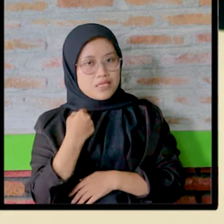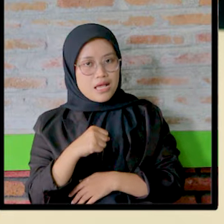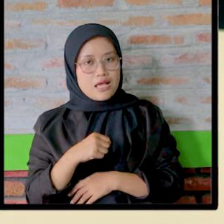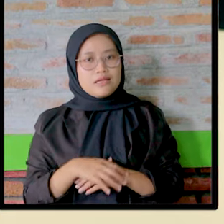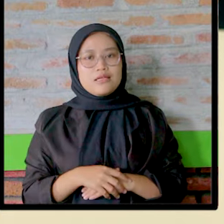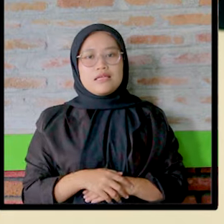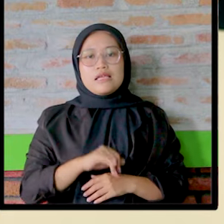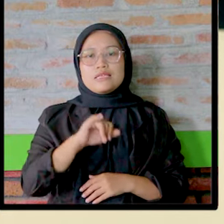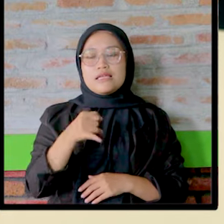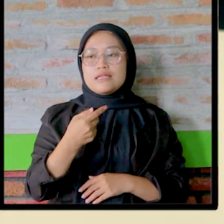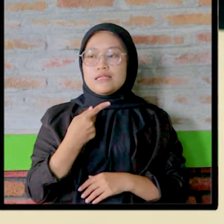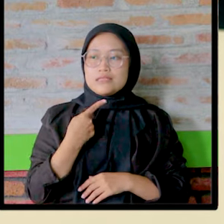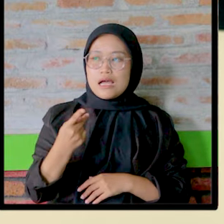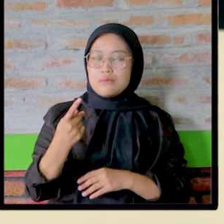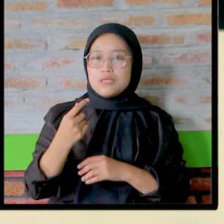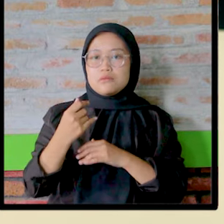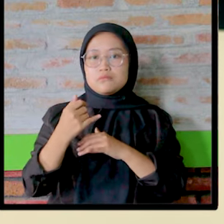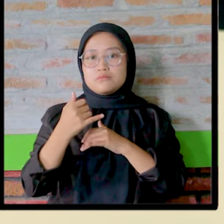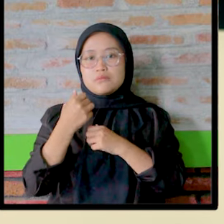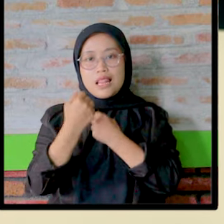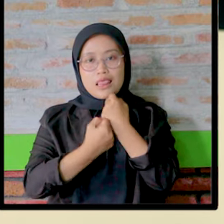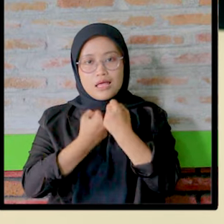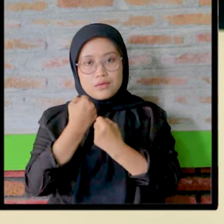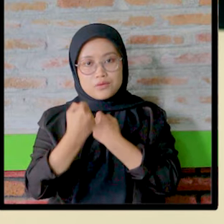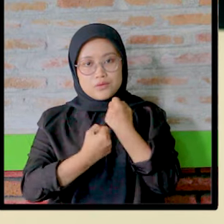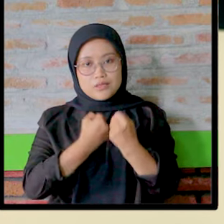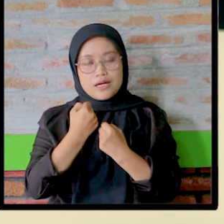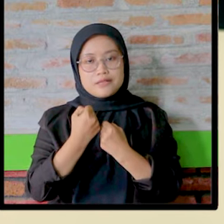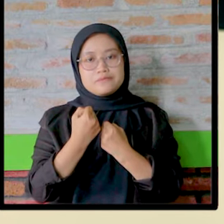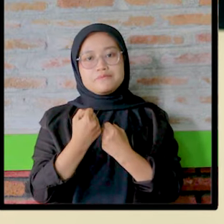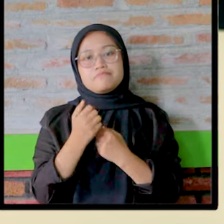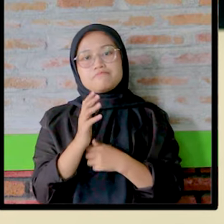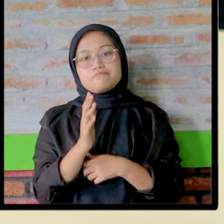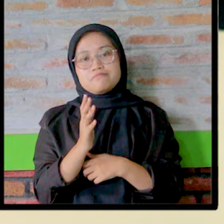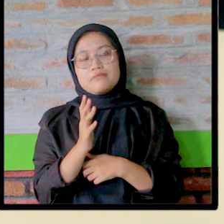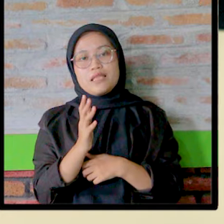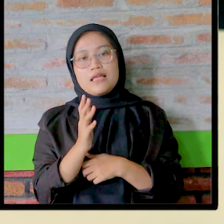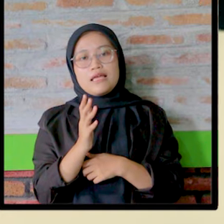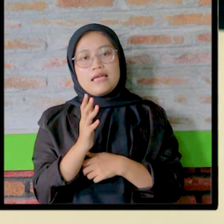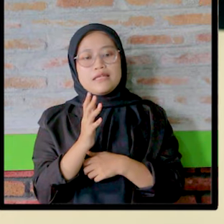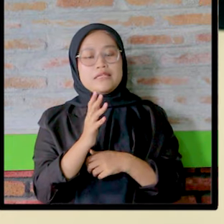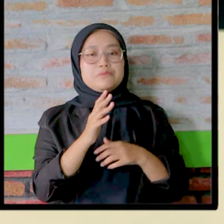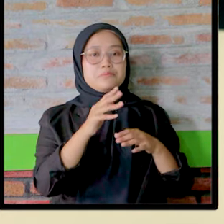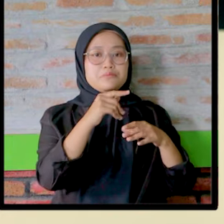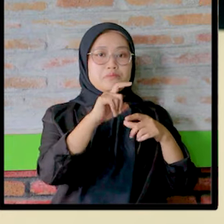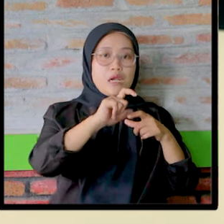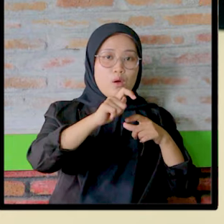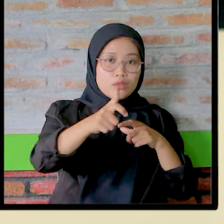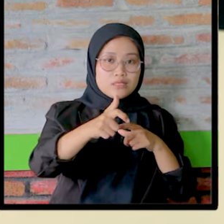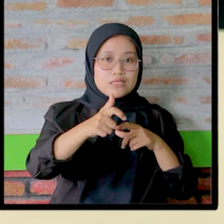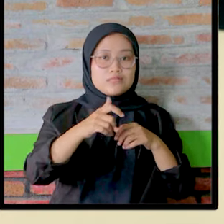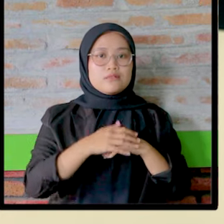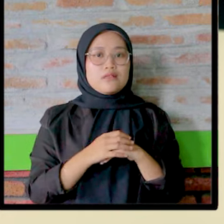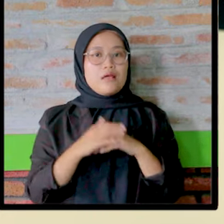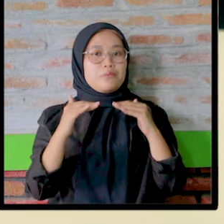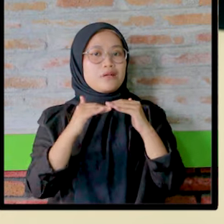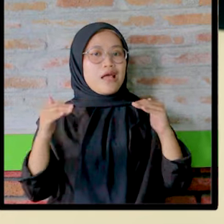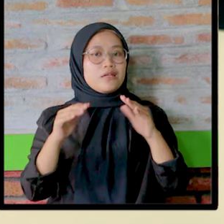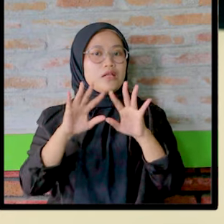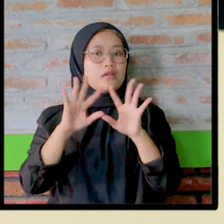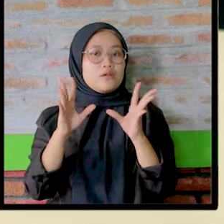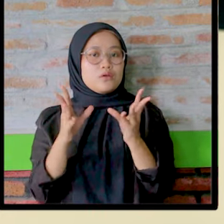jadi saya kami melakukan ee di dalam proses ee peradilan inklusi kami